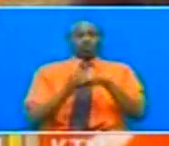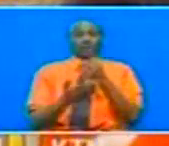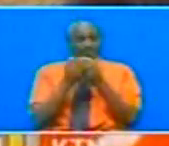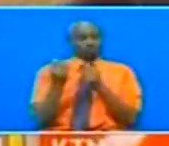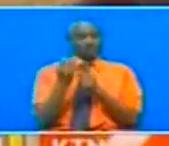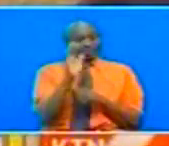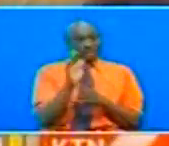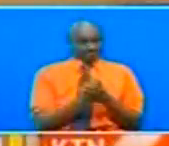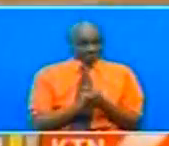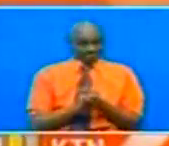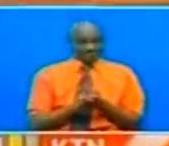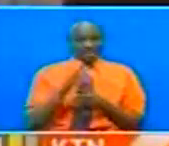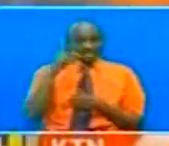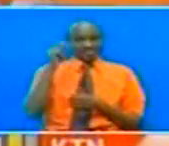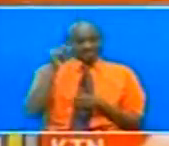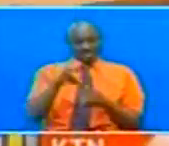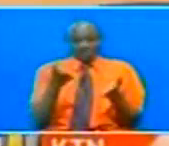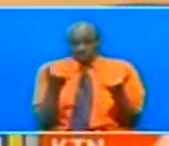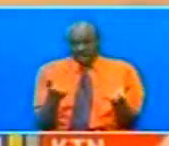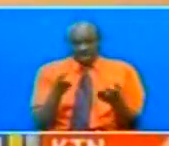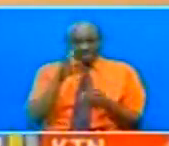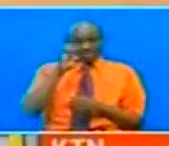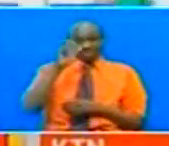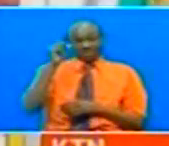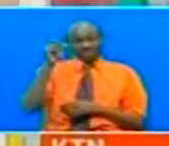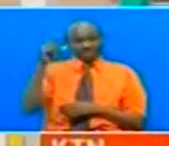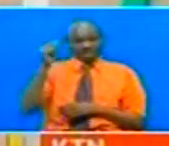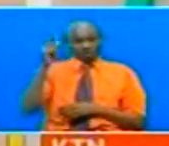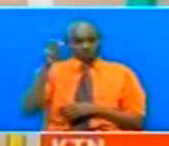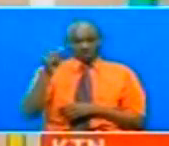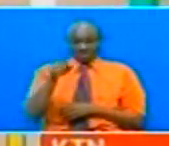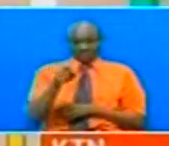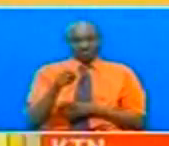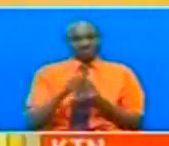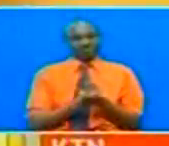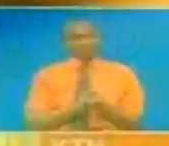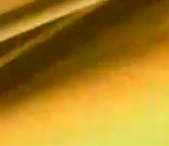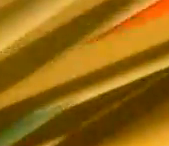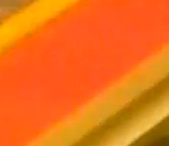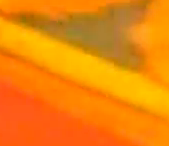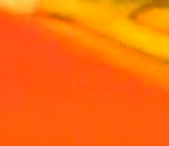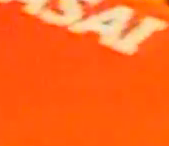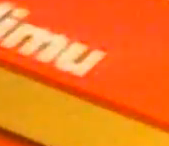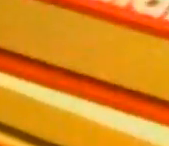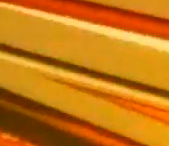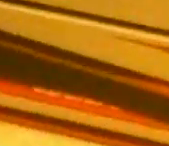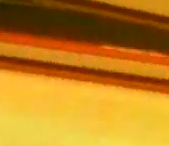Kamche Menza, KTN, katika chuo kikuu cha Egerton, makala ya elimu na taaluma.